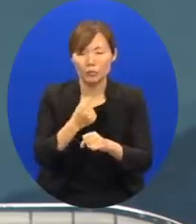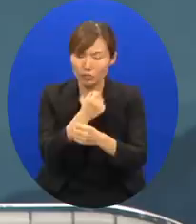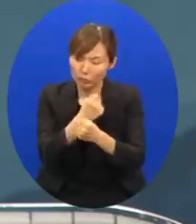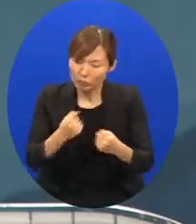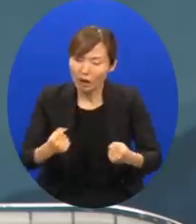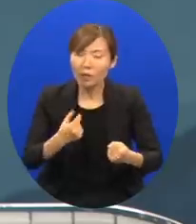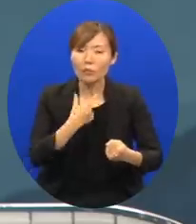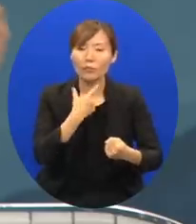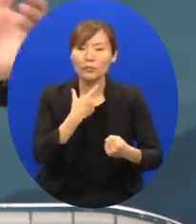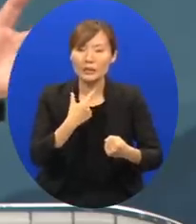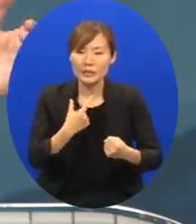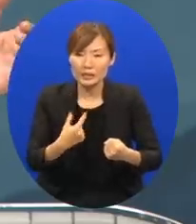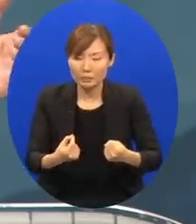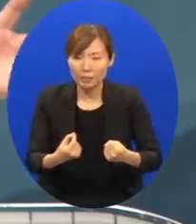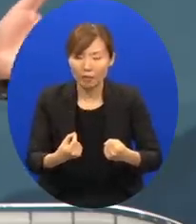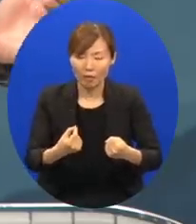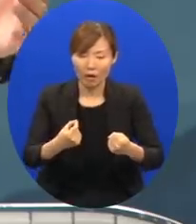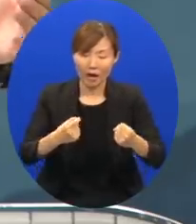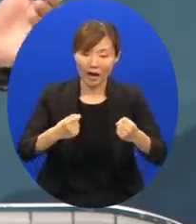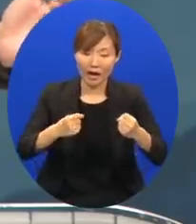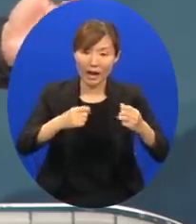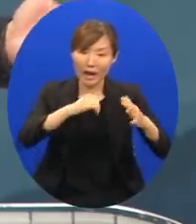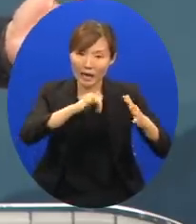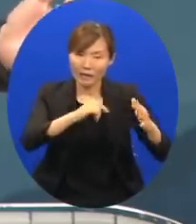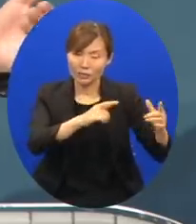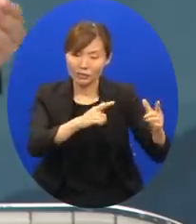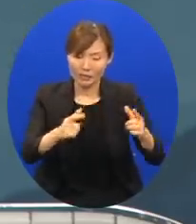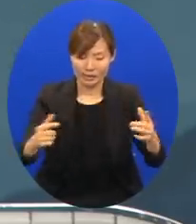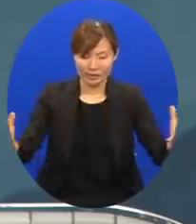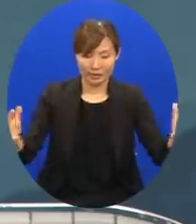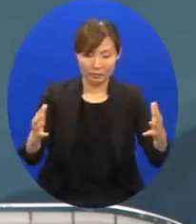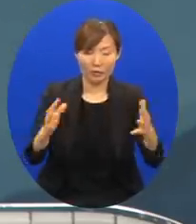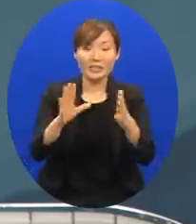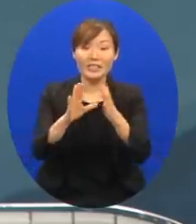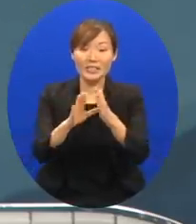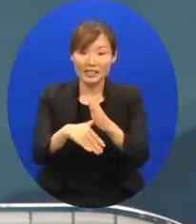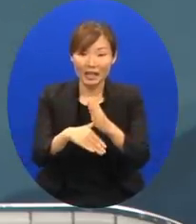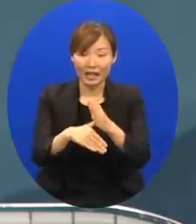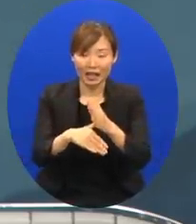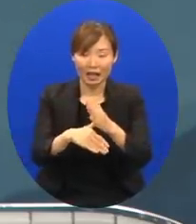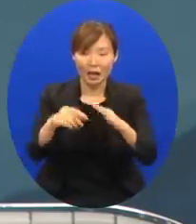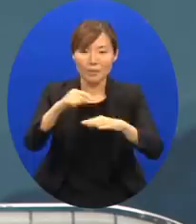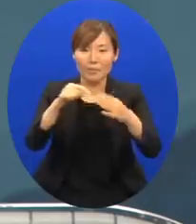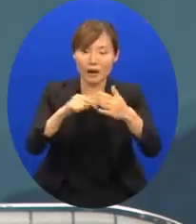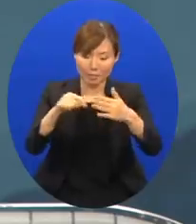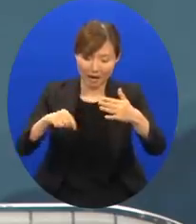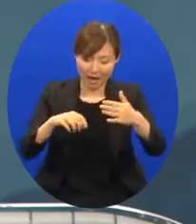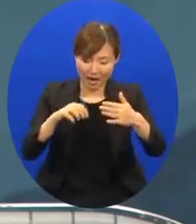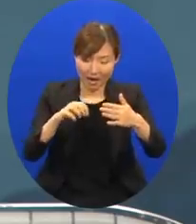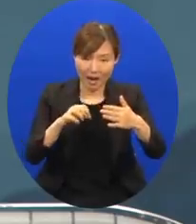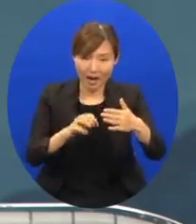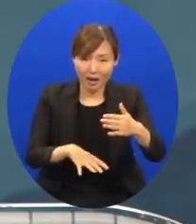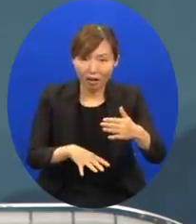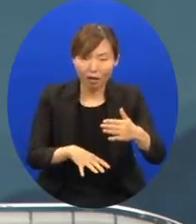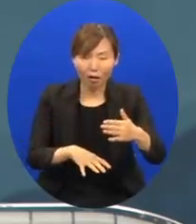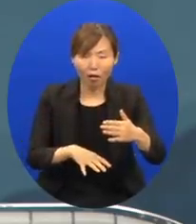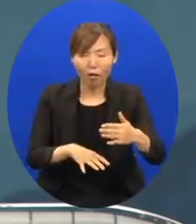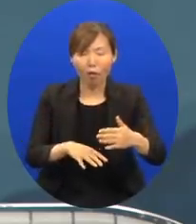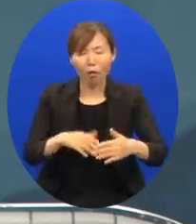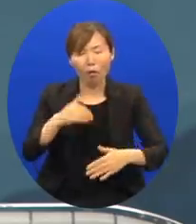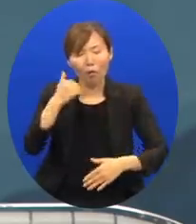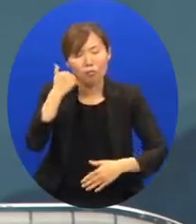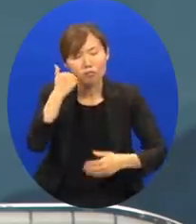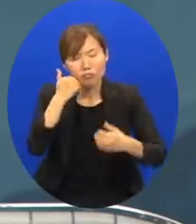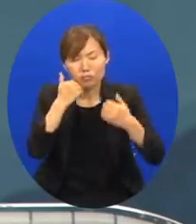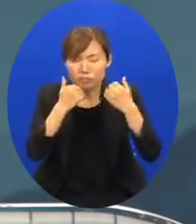대해 명절에 가족들이 친척들이 모였을 때 여러분의 마음속에 도대체 누가 그런 마음을